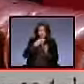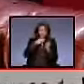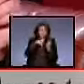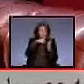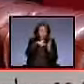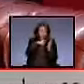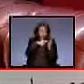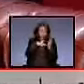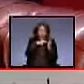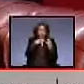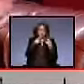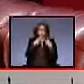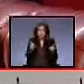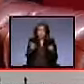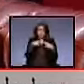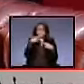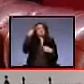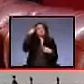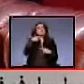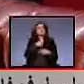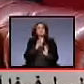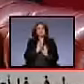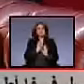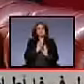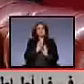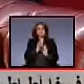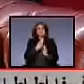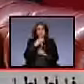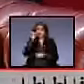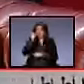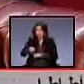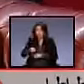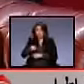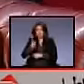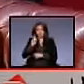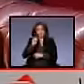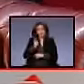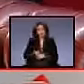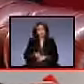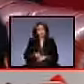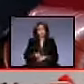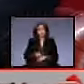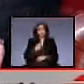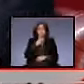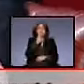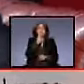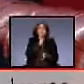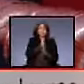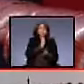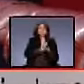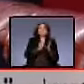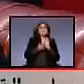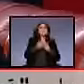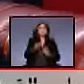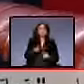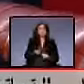تروح للشخصيه مش الشخصيه اللي تجيلك، لان هي لو جات لك هي هتاخد حاجات من شخصيتك. مظبوط. يعني يجي يقول لك مثلا كريم هو قاعد معاك بيبقى